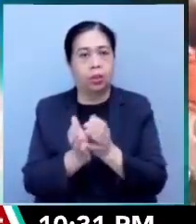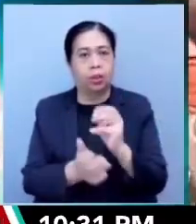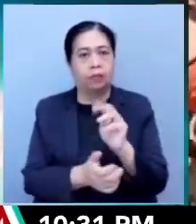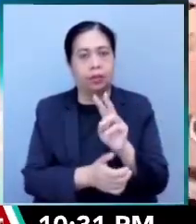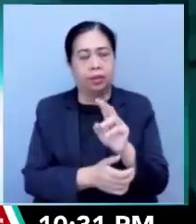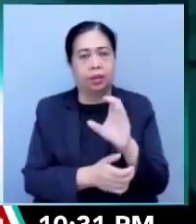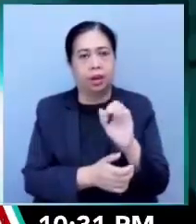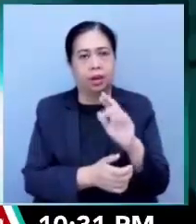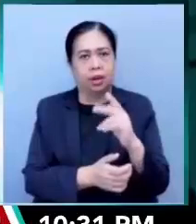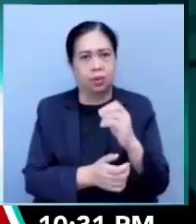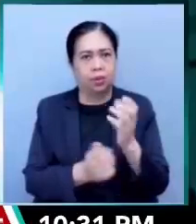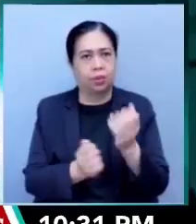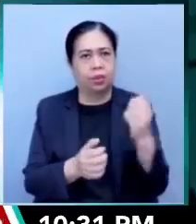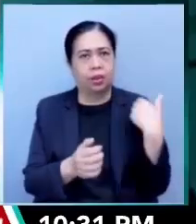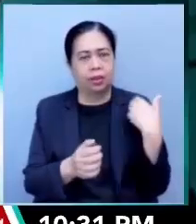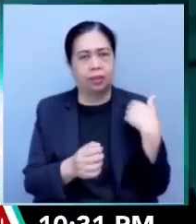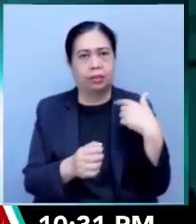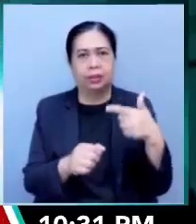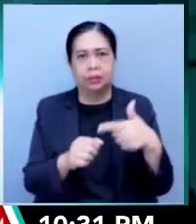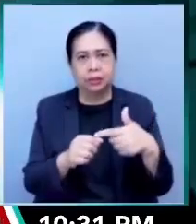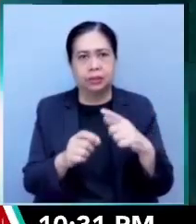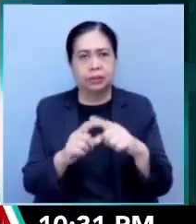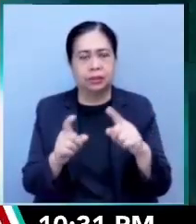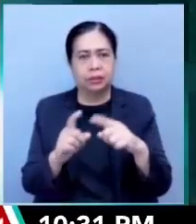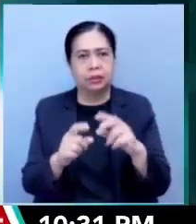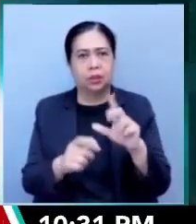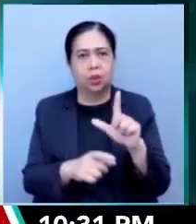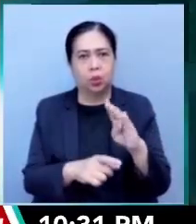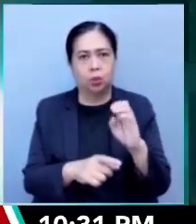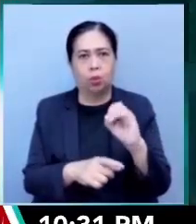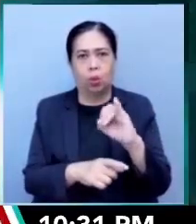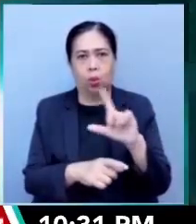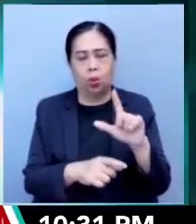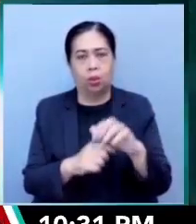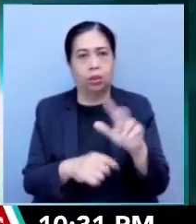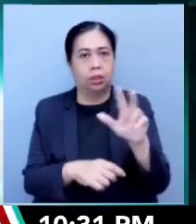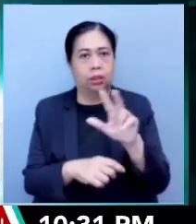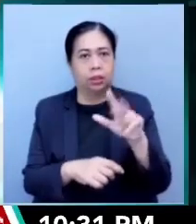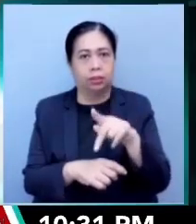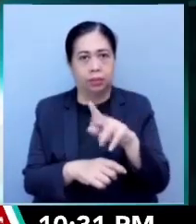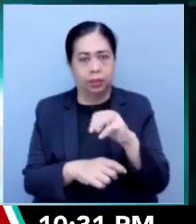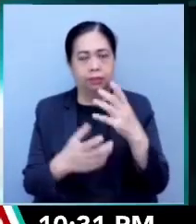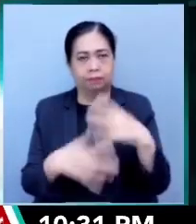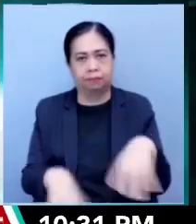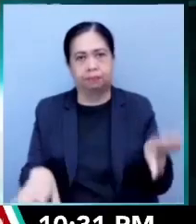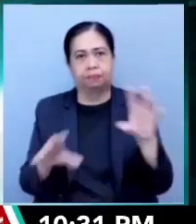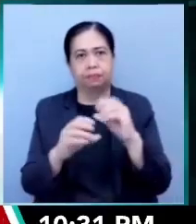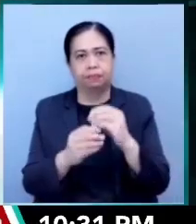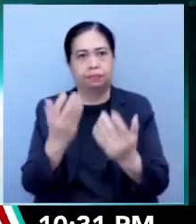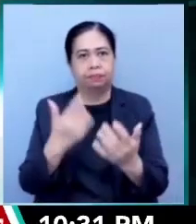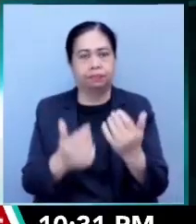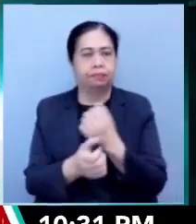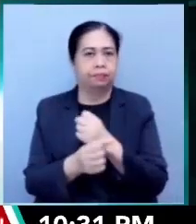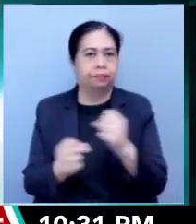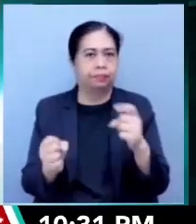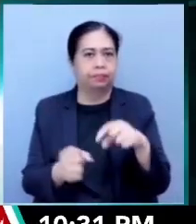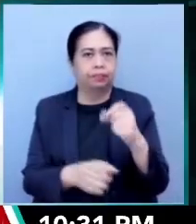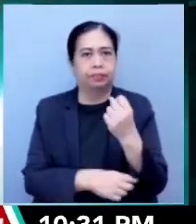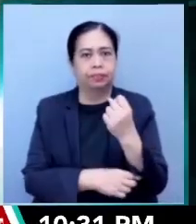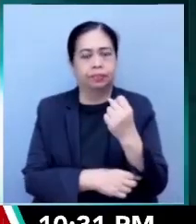Vessel kargado ng diesel at lube oil. Bandang alas 3 ng hapon, tuluyang naapula ang sunog. Ligtas ang 19 na sakay